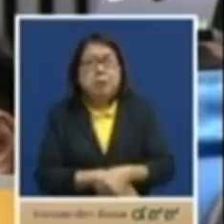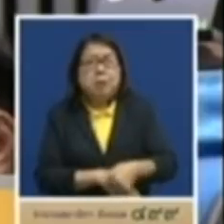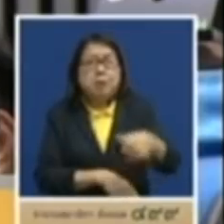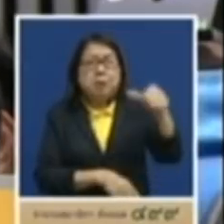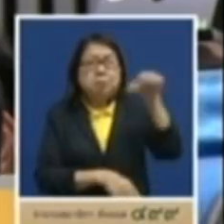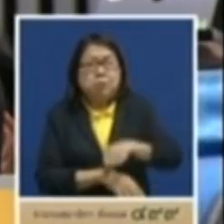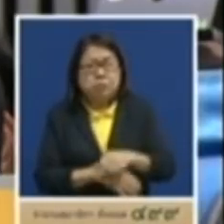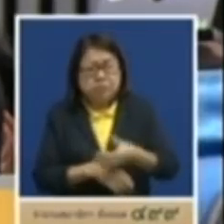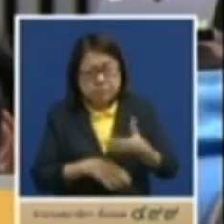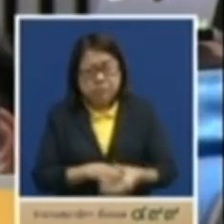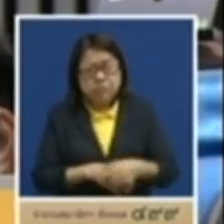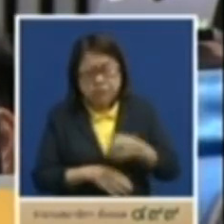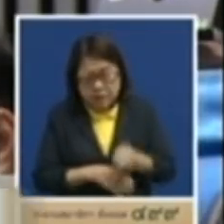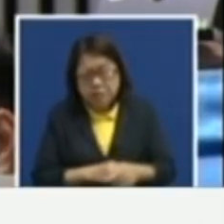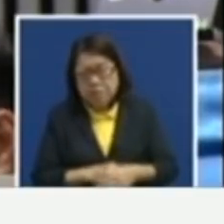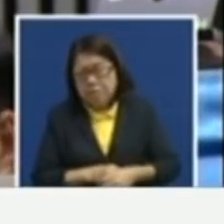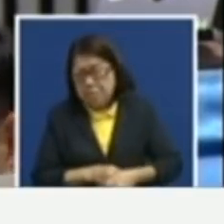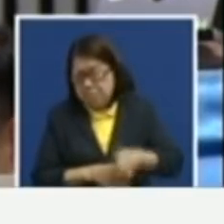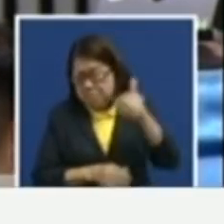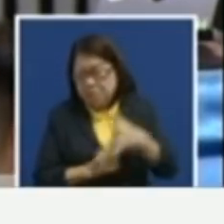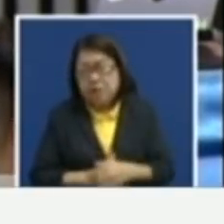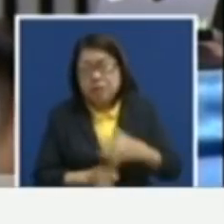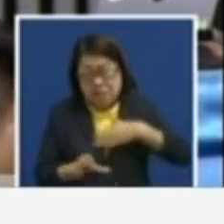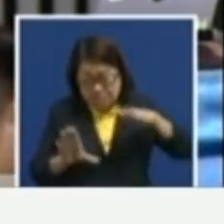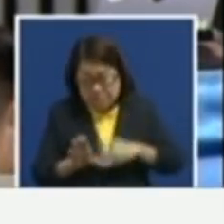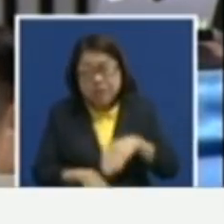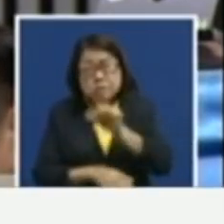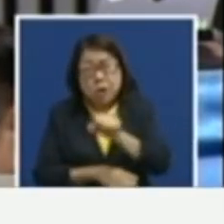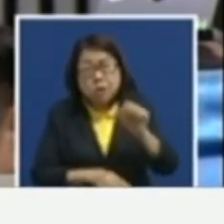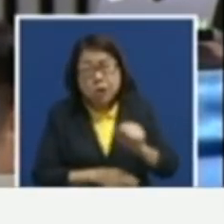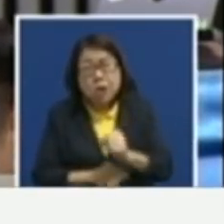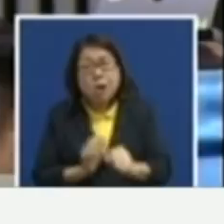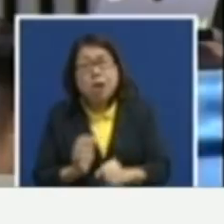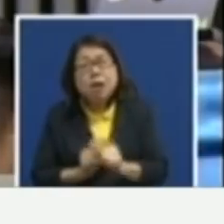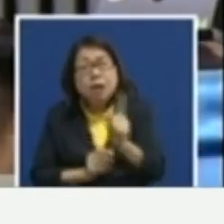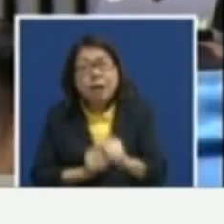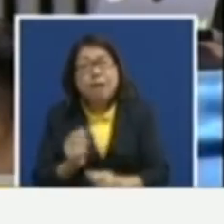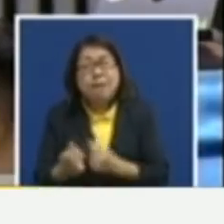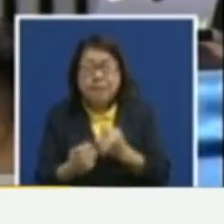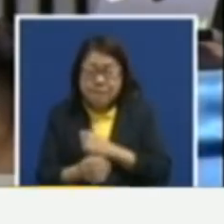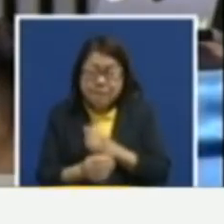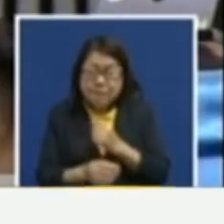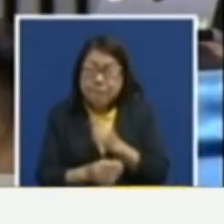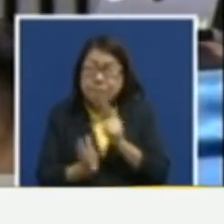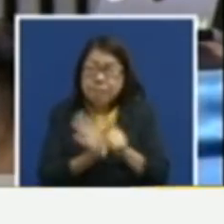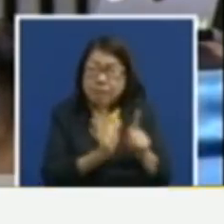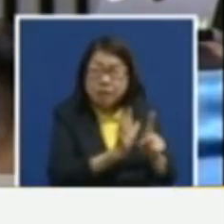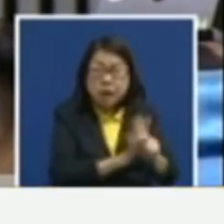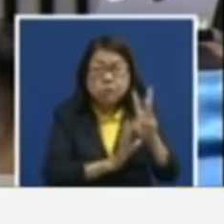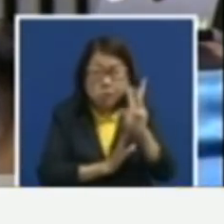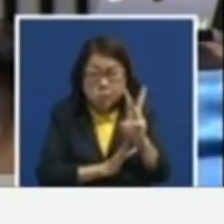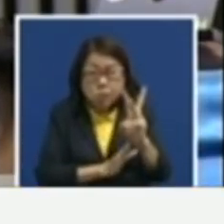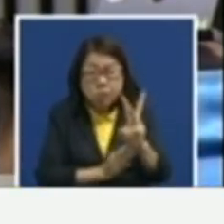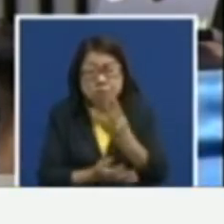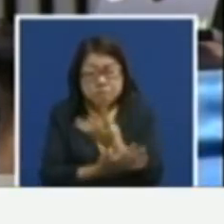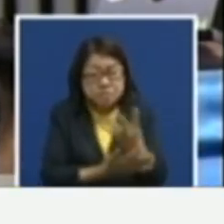ากขนาดไหนยันลงสมัครผู้แทนมา6สมัยนะคะแต่สมัยนี้เป็นสมัยที่เลวร้